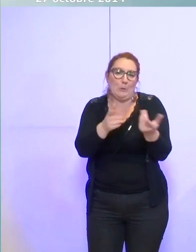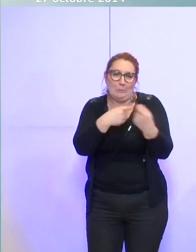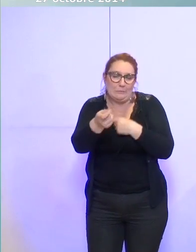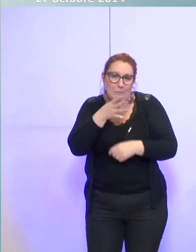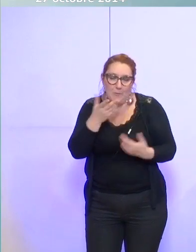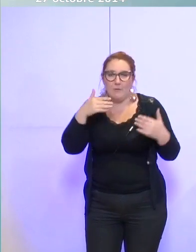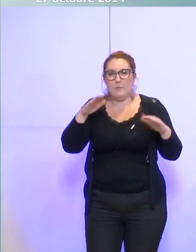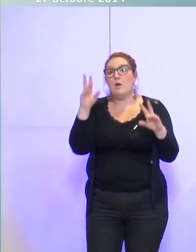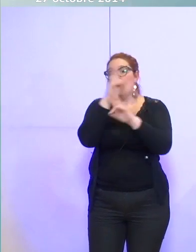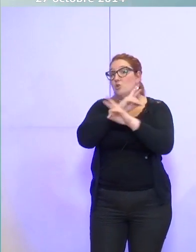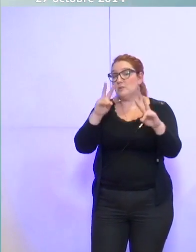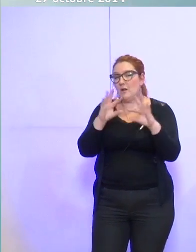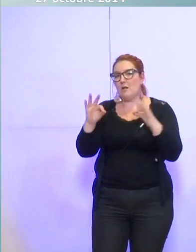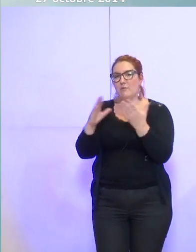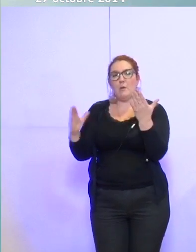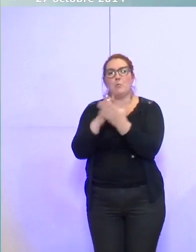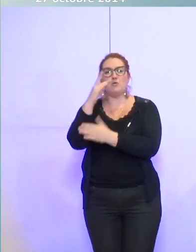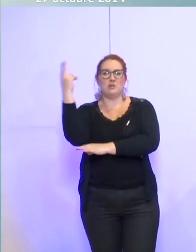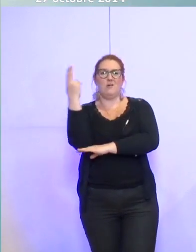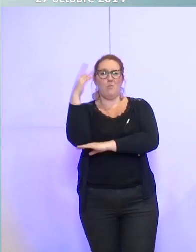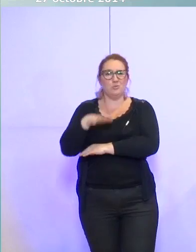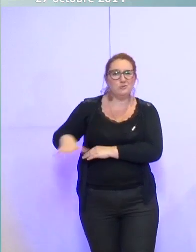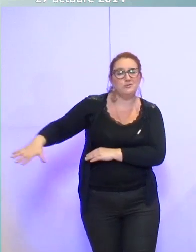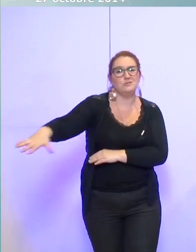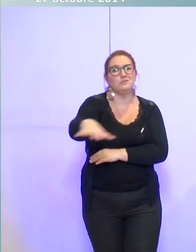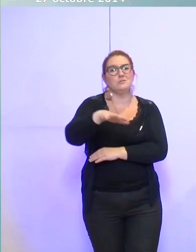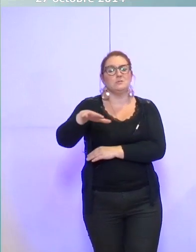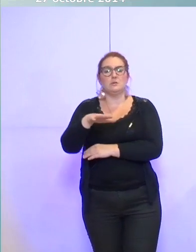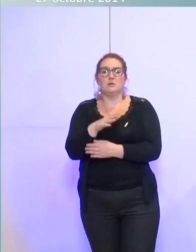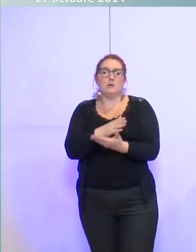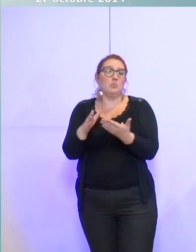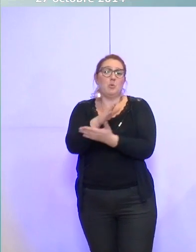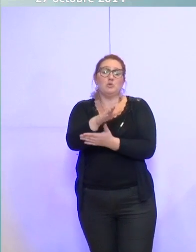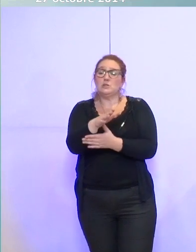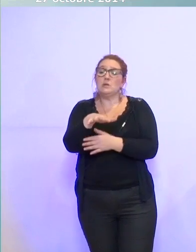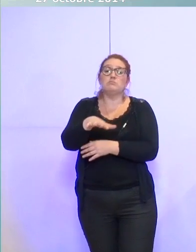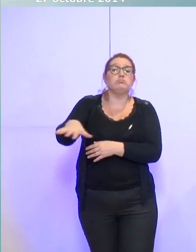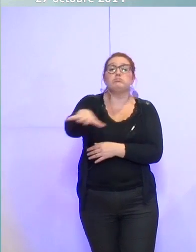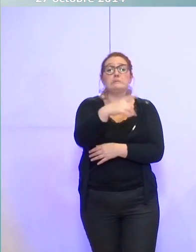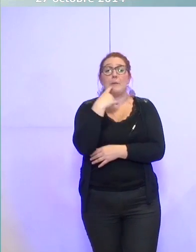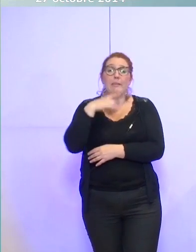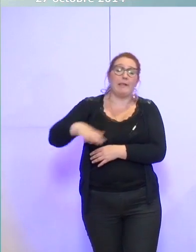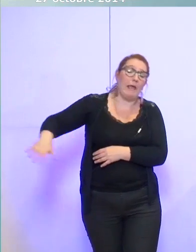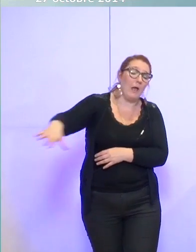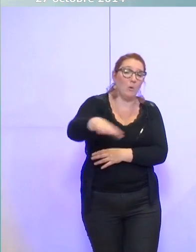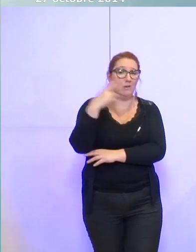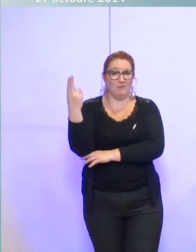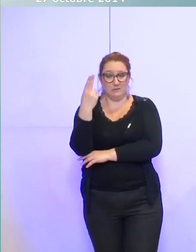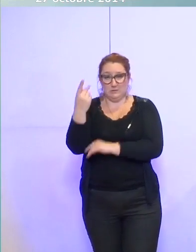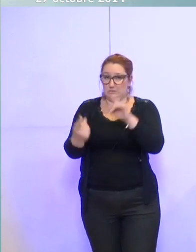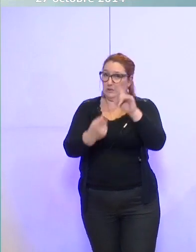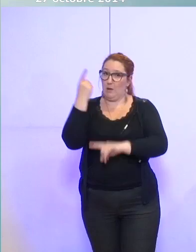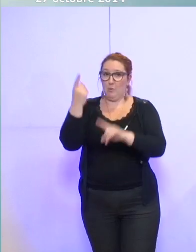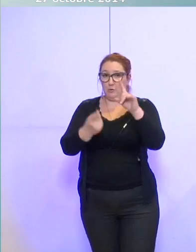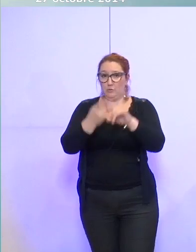manière générale, pour les projets sur le campus, les projets universitaires, développement universitaire sur le campus, l'attention doit être aujourd'hui